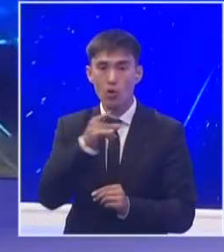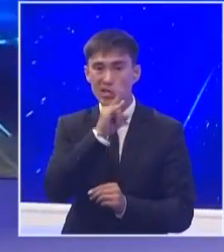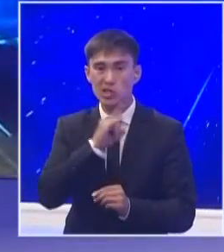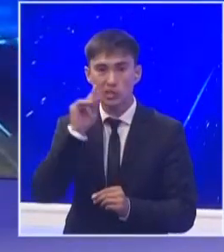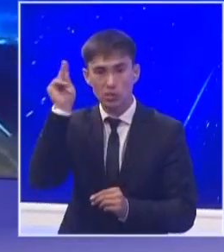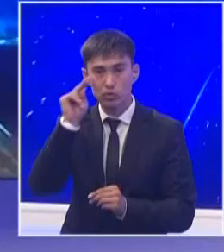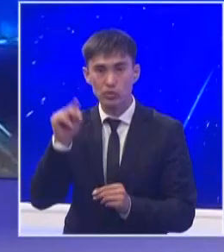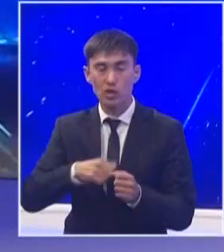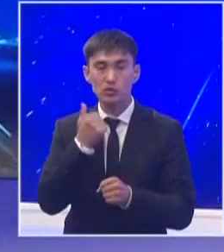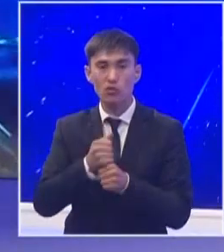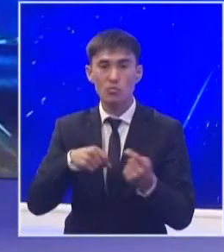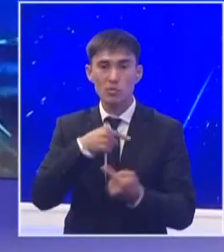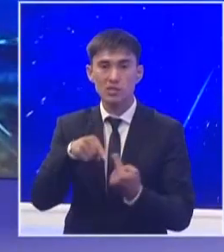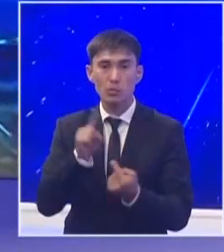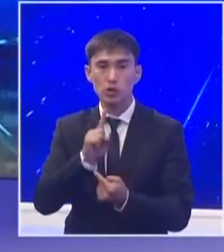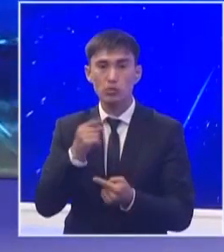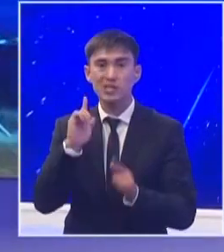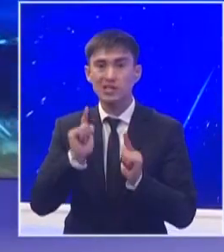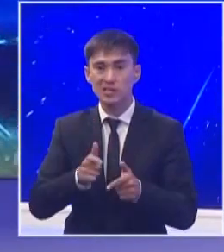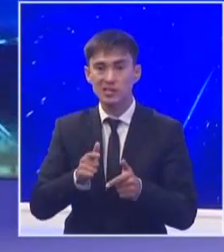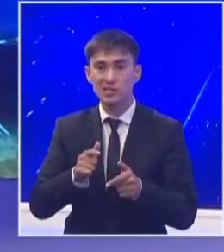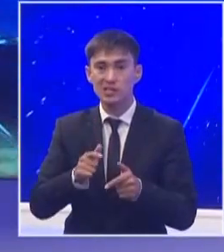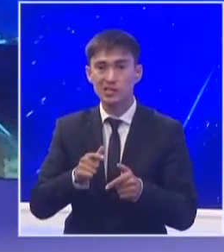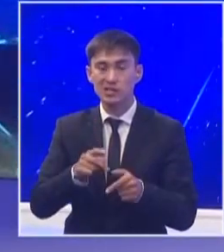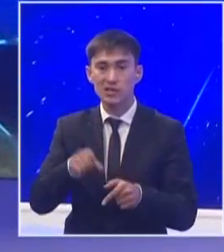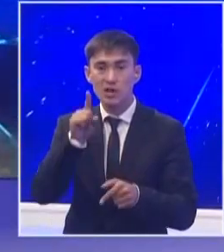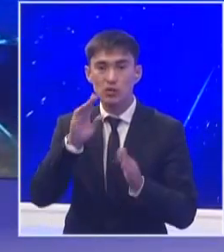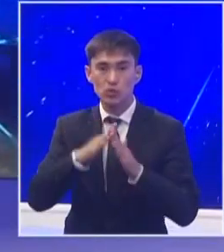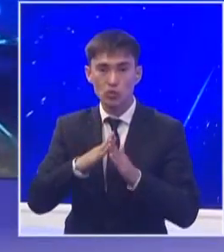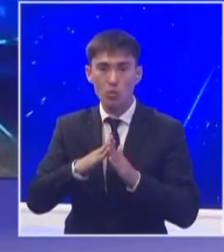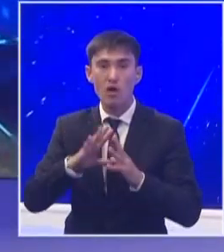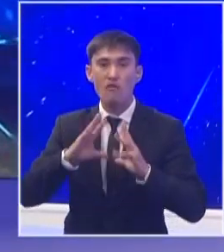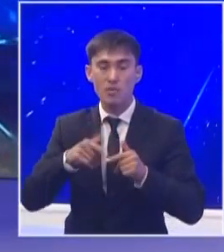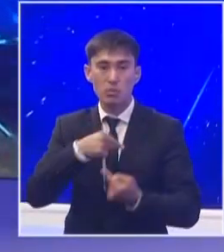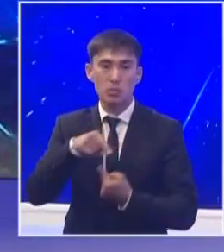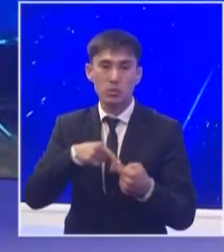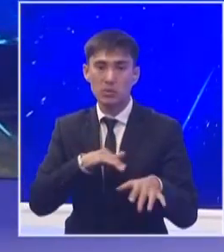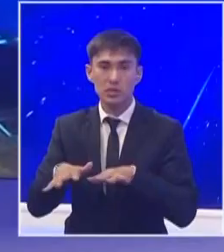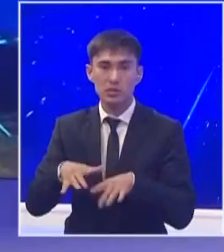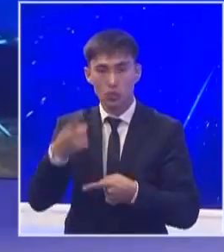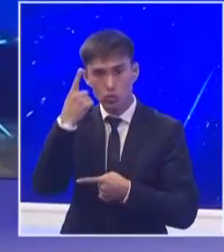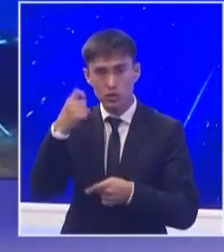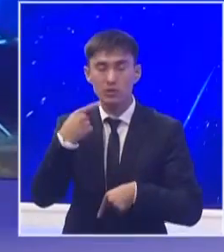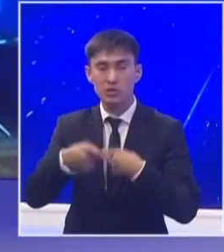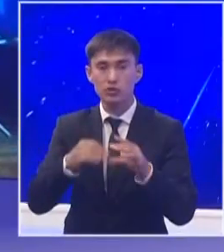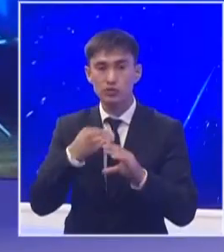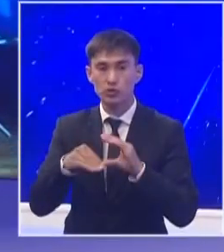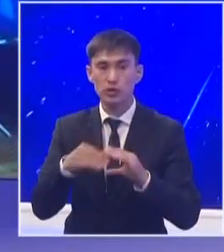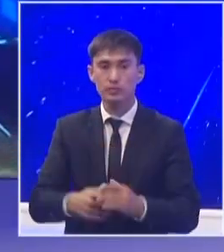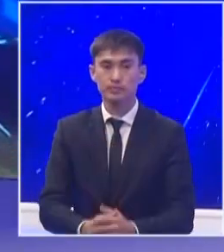женщинам обучиться основам бизнеса и почему они согласились выйти из зоны комфорта в мир предпринимательства, узнаем из следующего